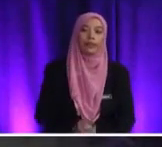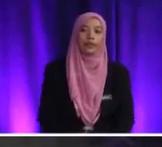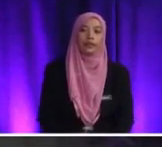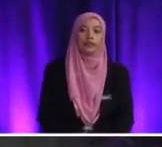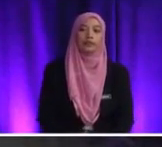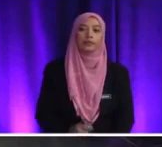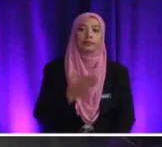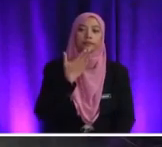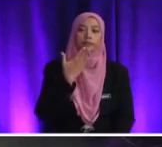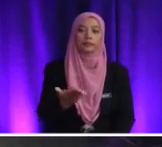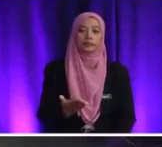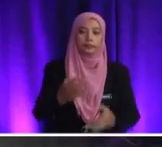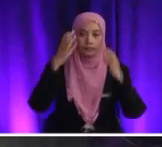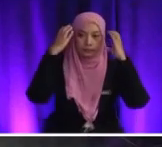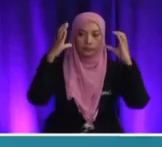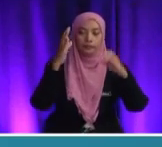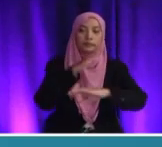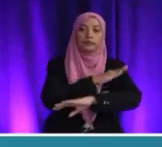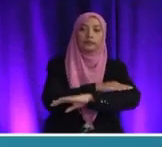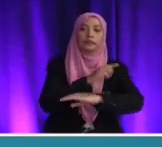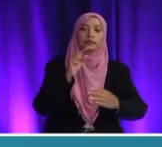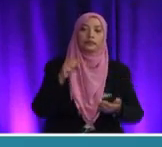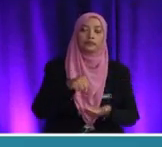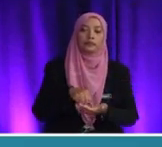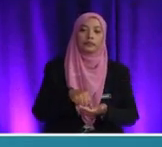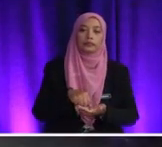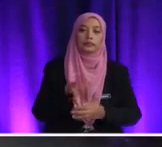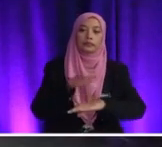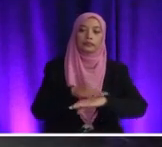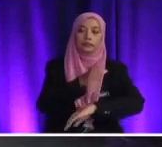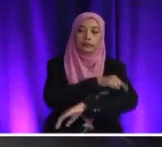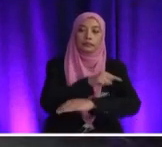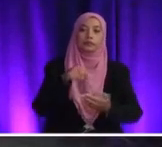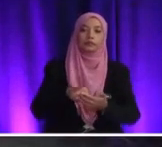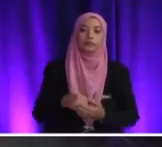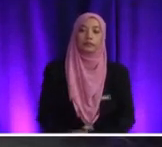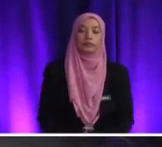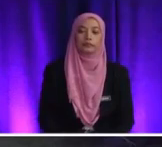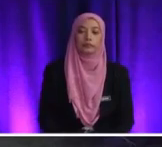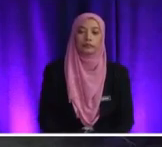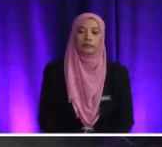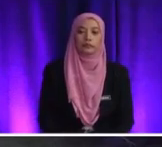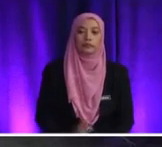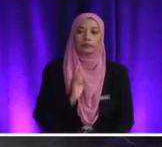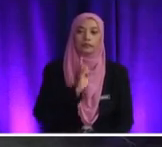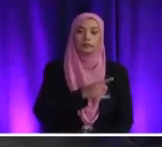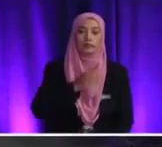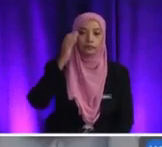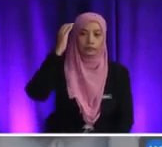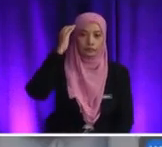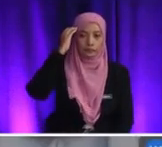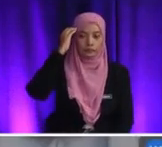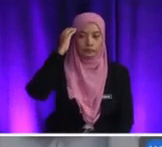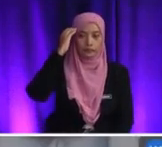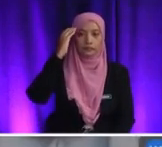Hai kasih Cikgu tadi Hari ini saya dan rak-rak yang saja dapat mengetahui dan memahami perkara yang perlu kami lakukan selepas